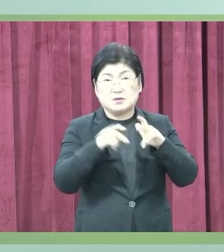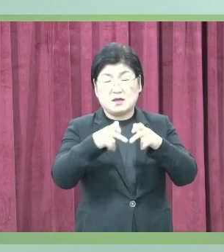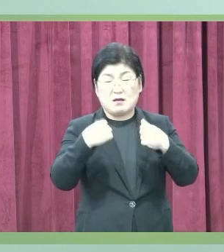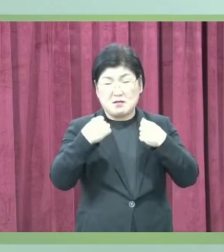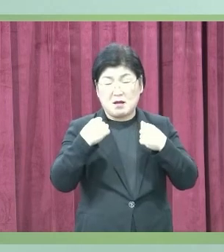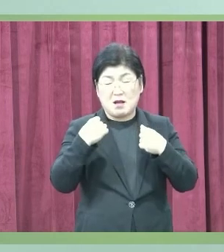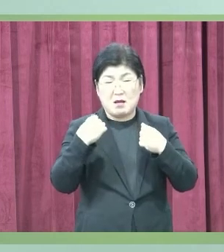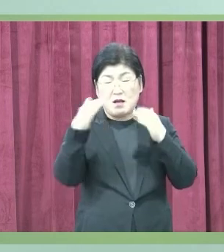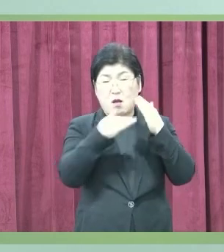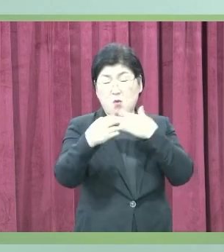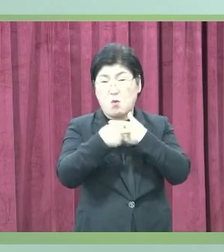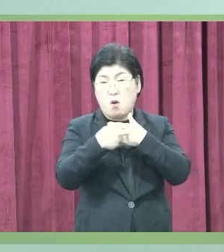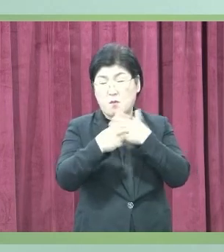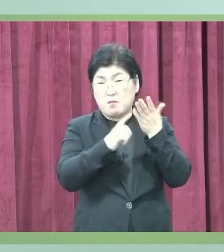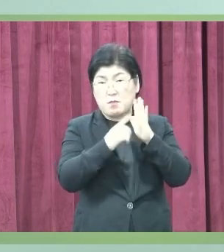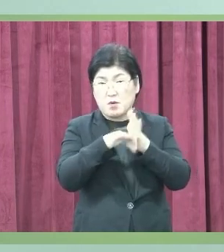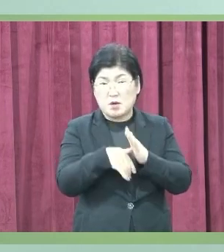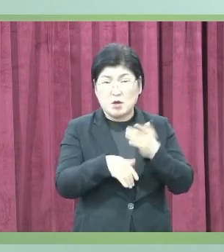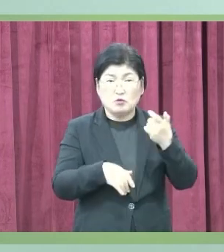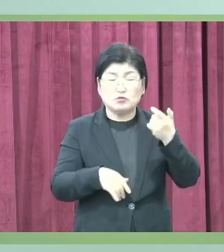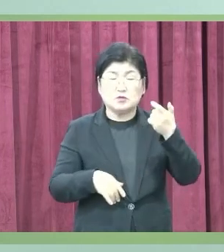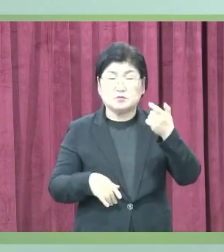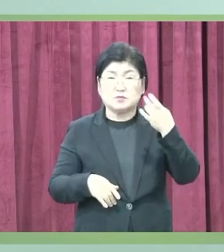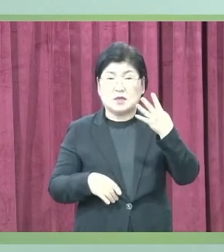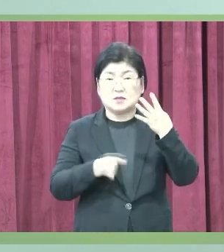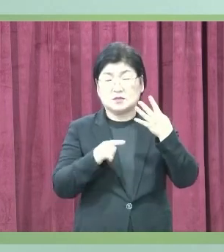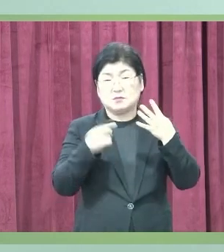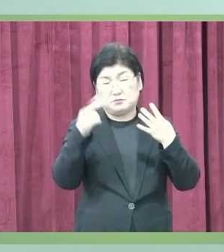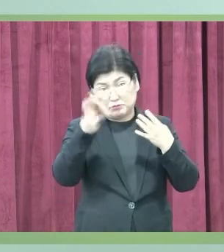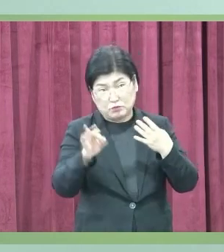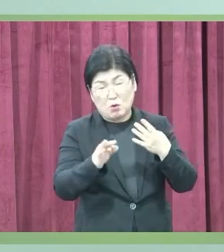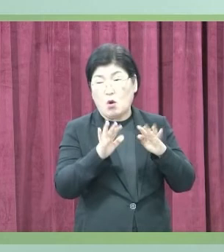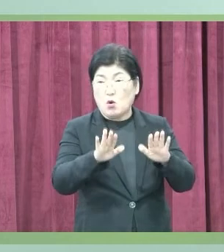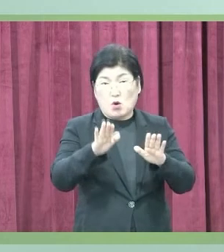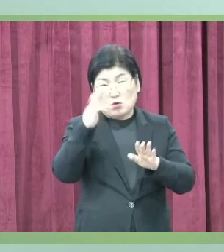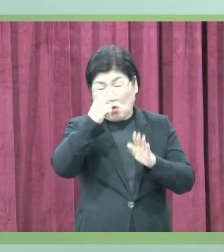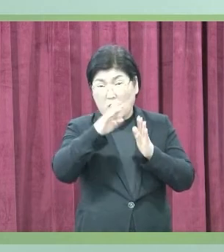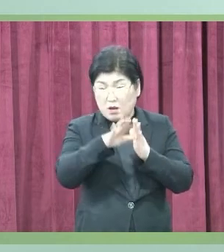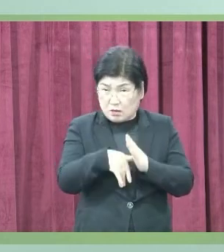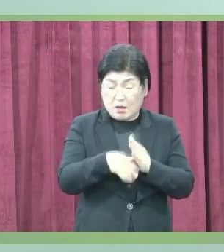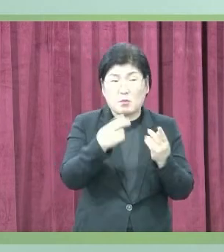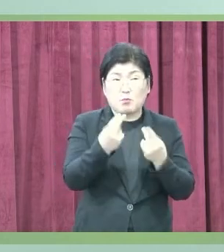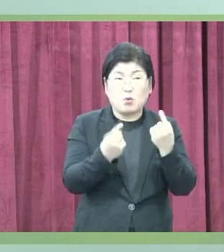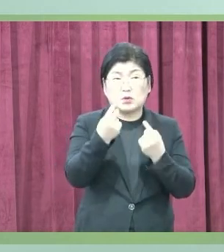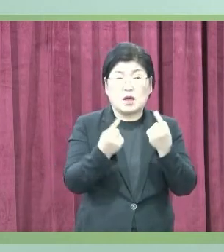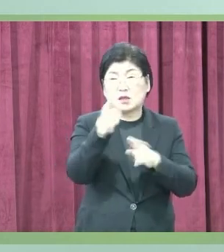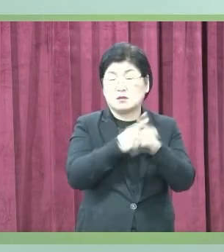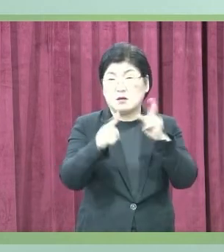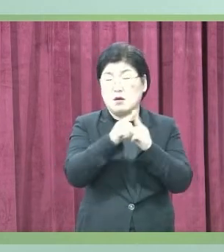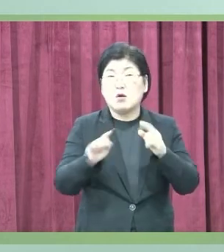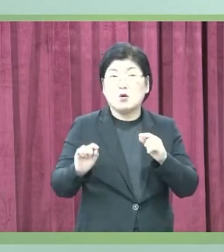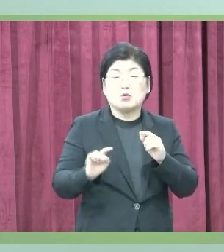건강보건 통계에서는요. 수검률이 64.6%, 본 조사에서는 보다는 수검률이 사실